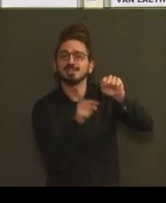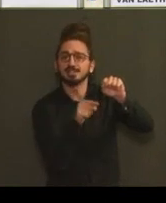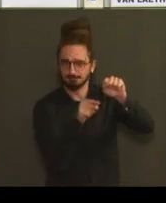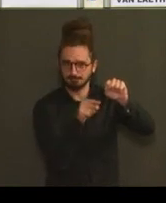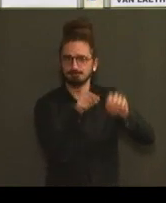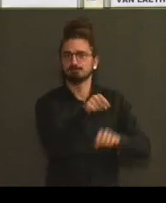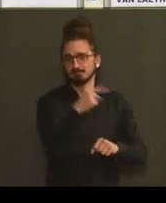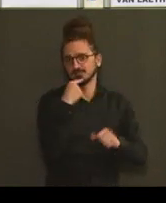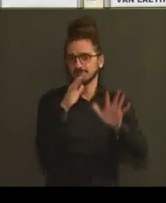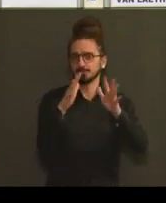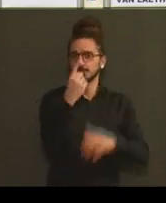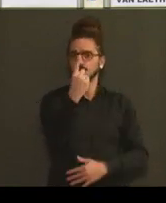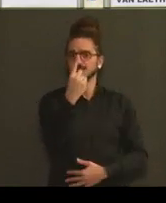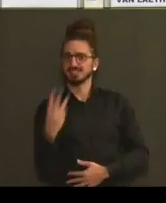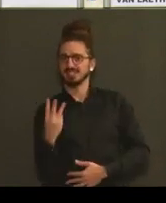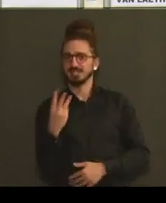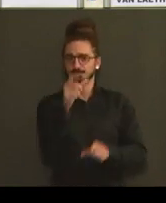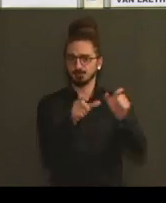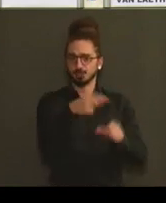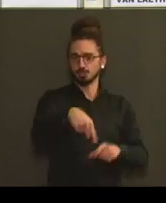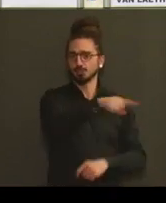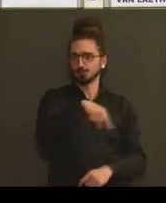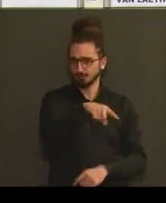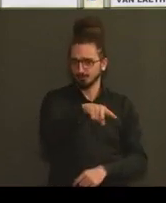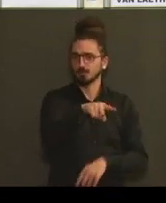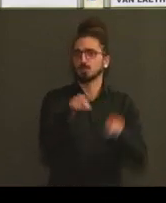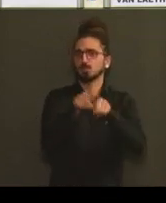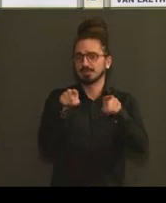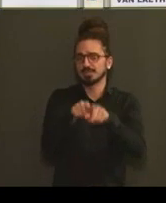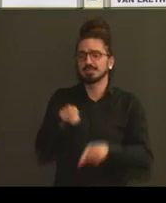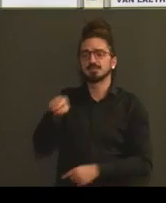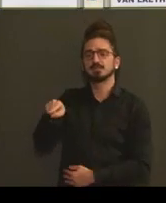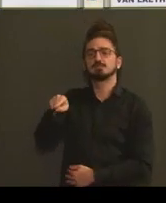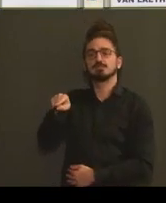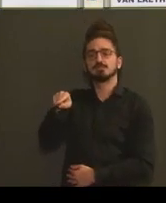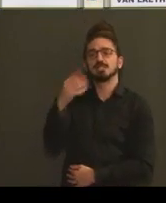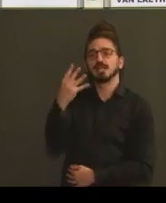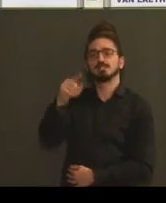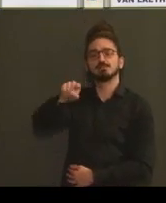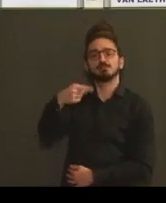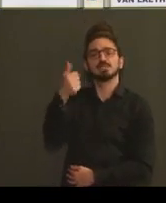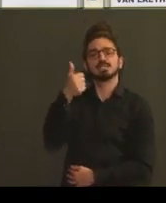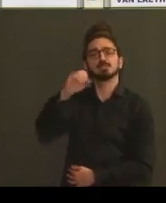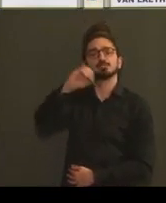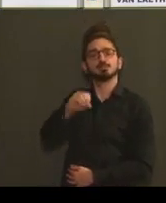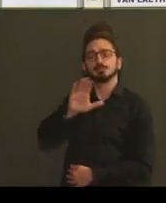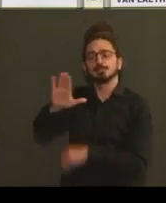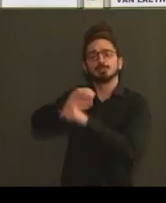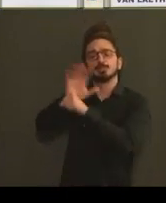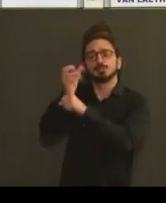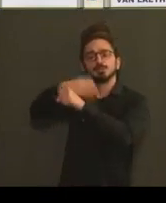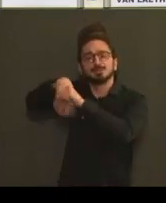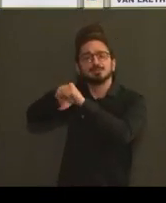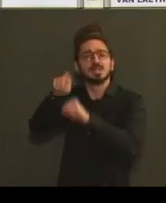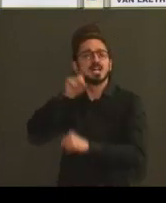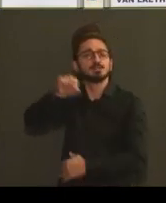a 4,6% qui sont liés au variant sud-africain. Cette présence du variant britannique, même si elle